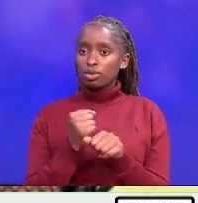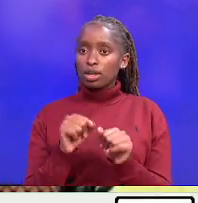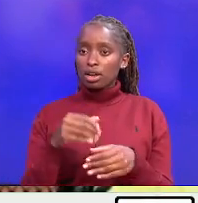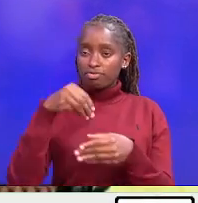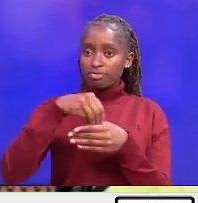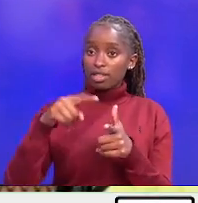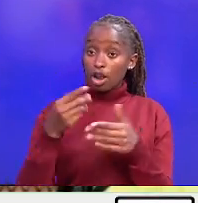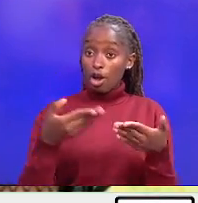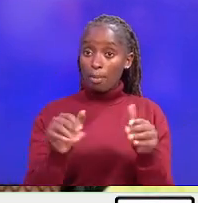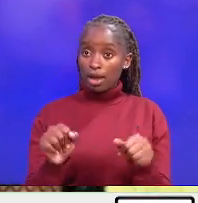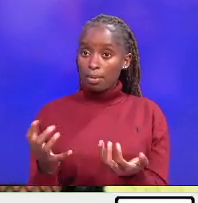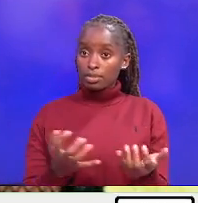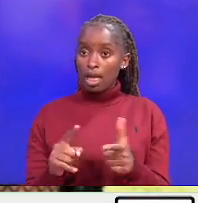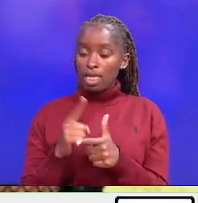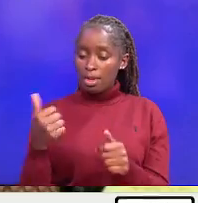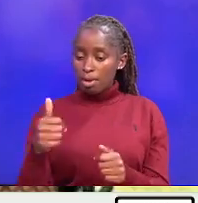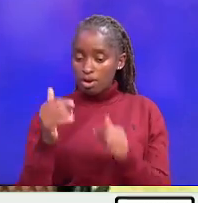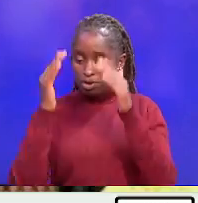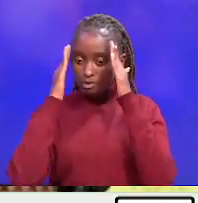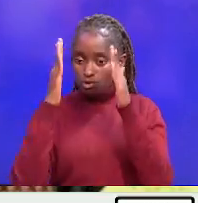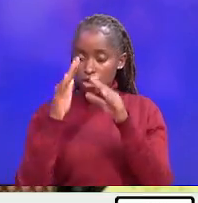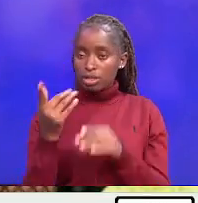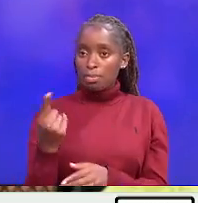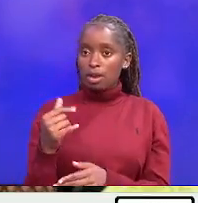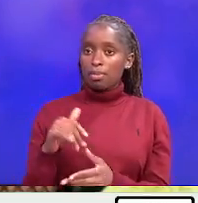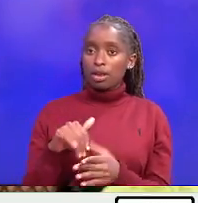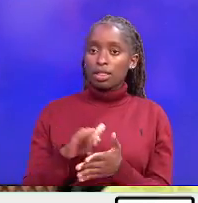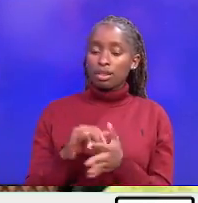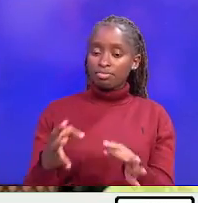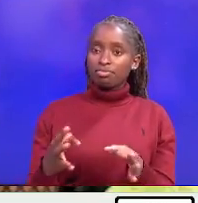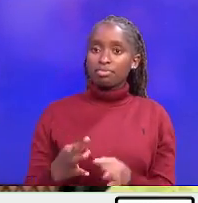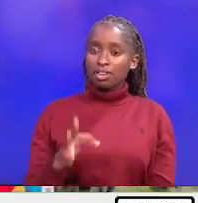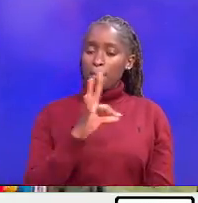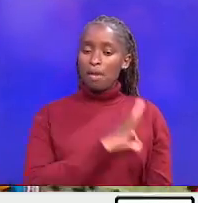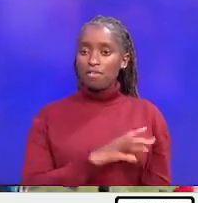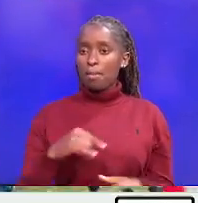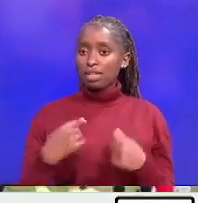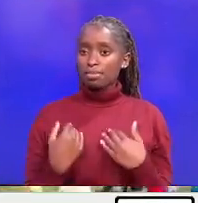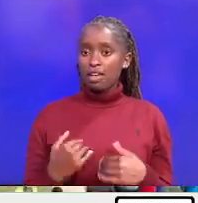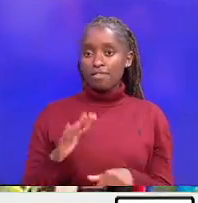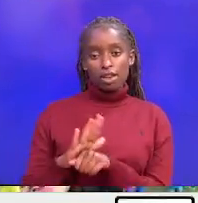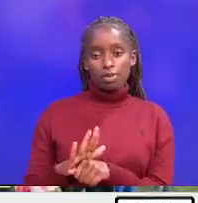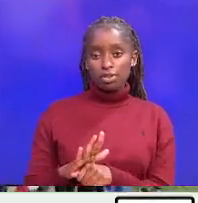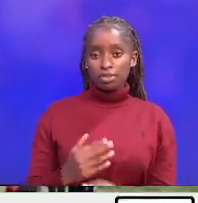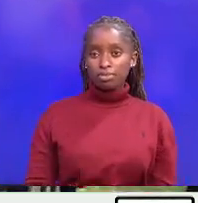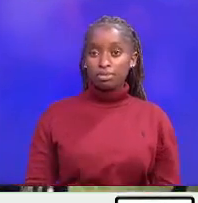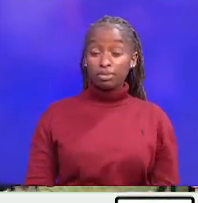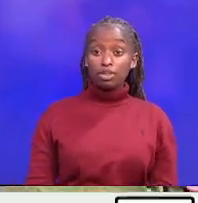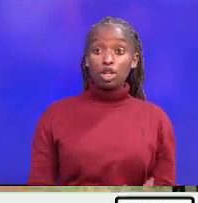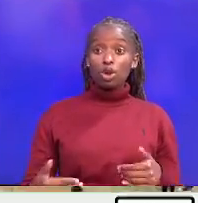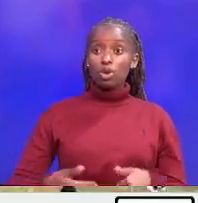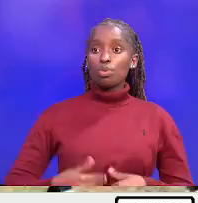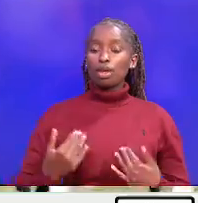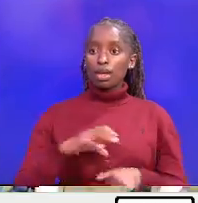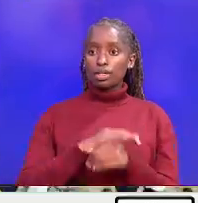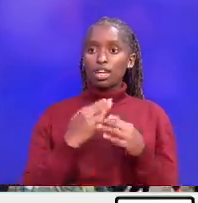a business, I can still deposit my money to that account. So yeah, it has really benefited me. Sasa vijana wamepata afueni,